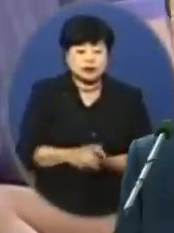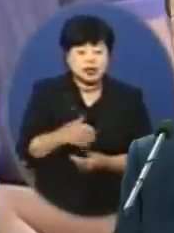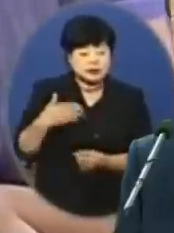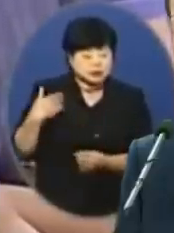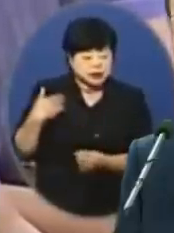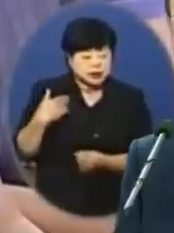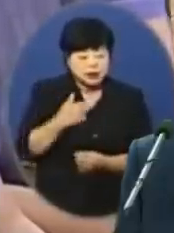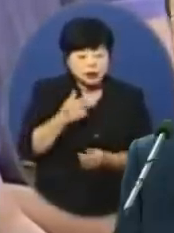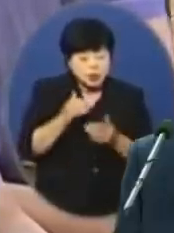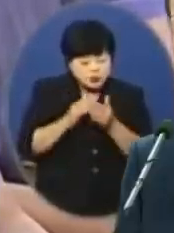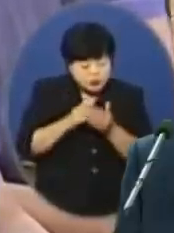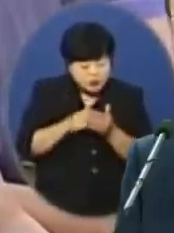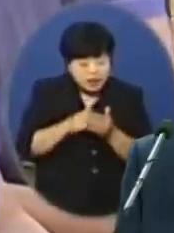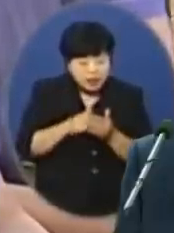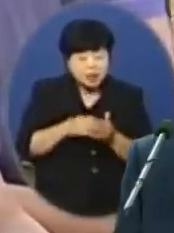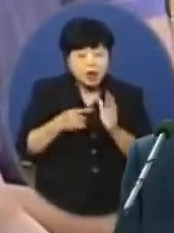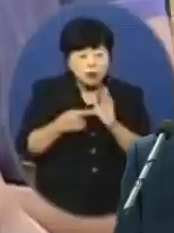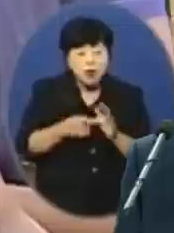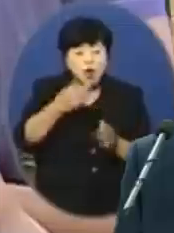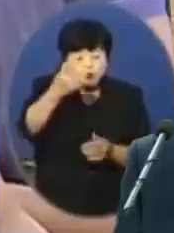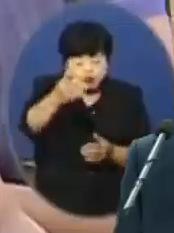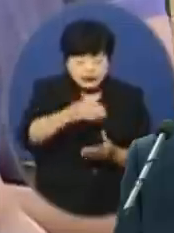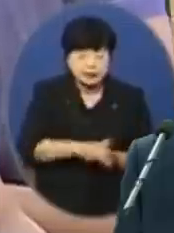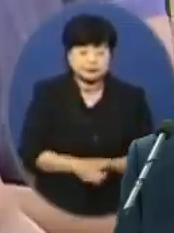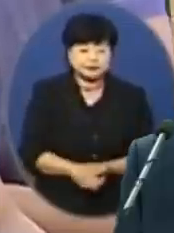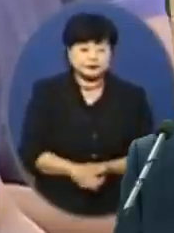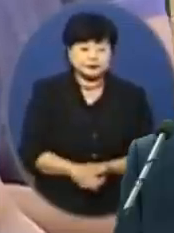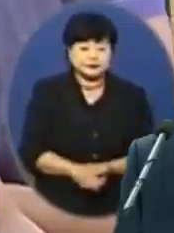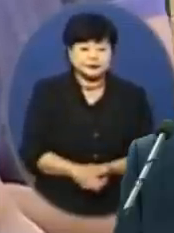내가 알지 못하는 크고 은밀한 일을 내게 보이리라.